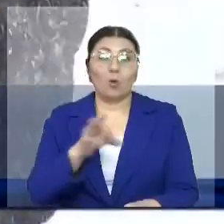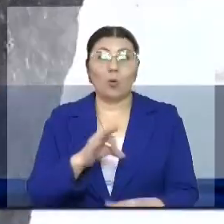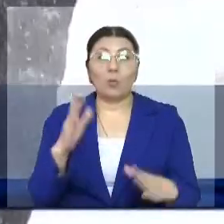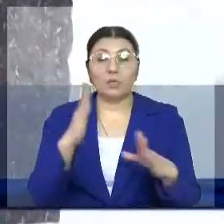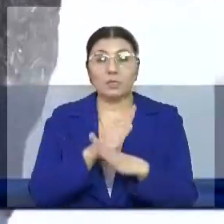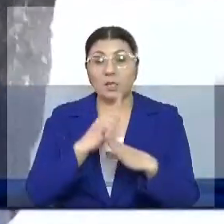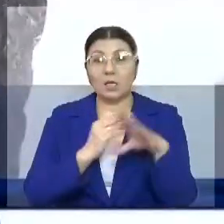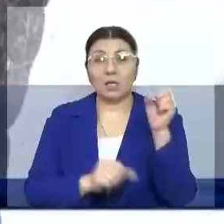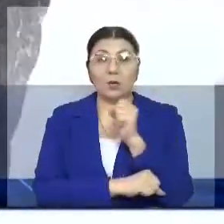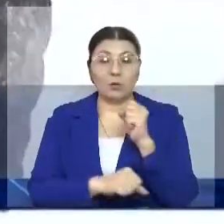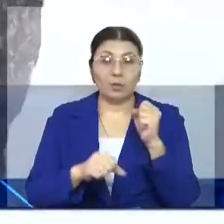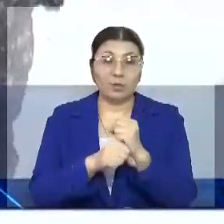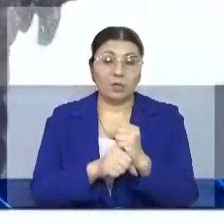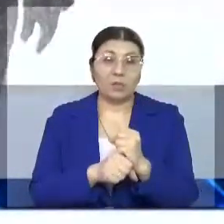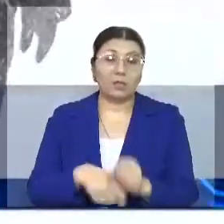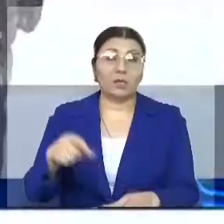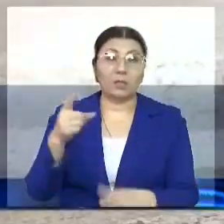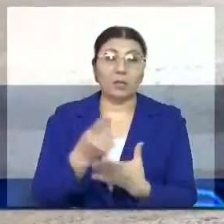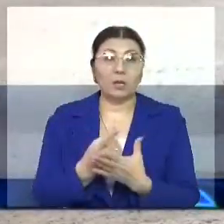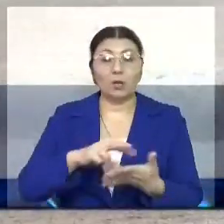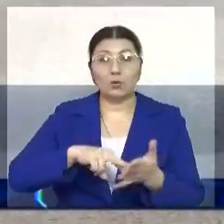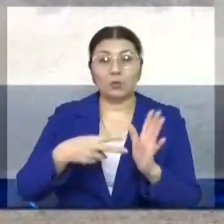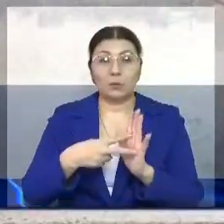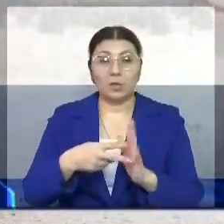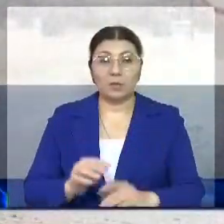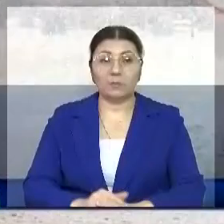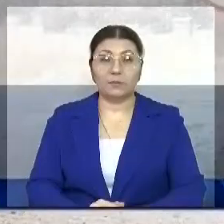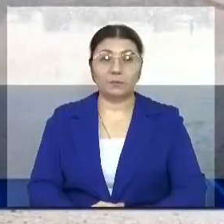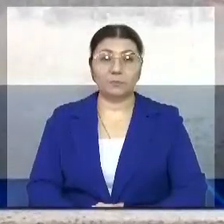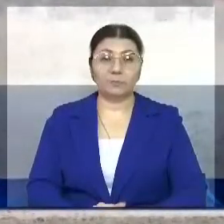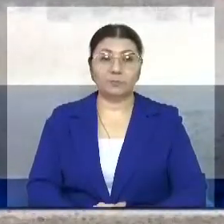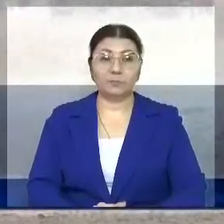экологтарының әзірге болжамы ғана. Нұрболат Қуантайұлы, Азамат Сауханов, Ақтөбе телеарнасы.